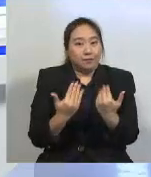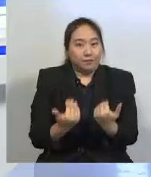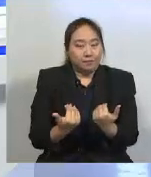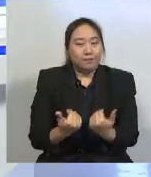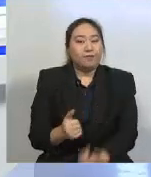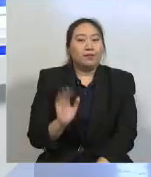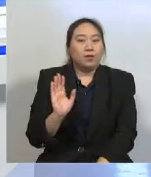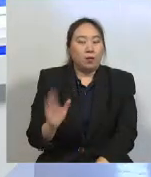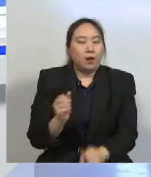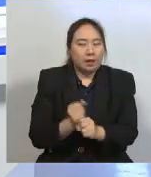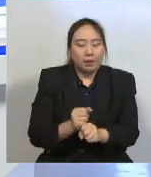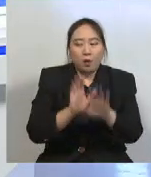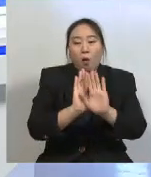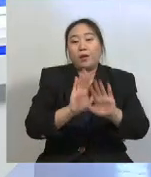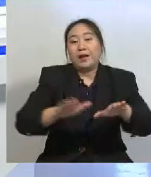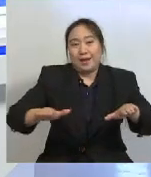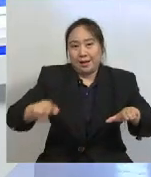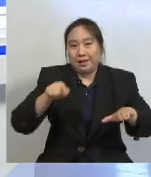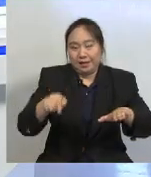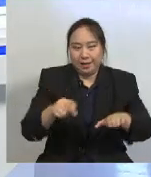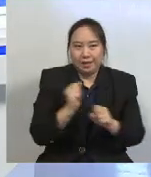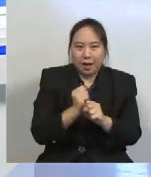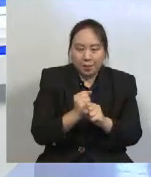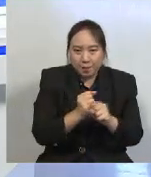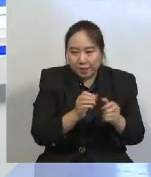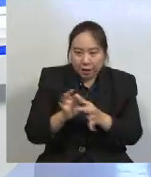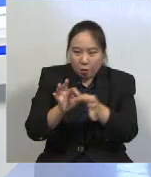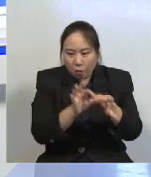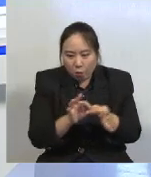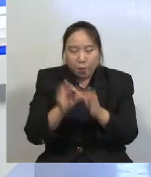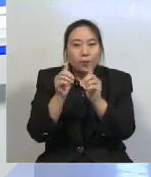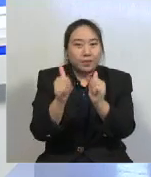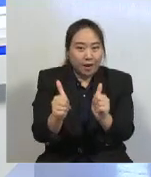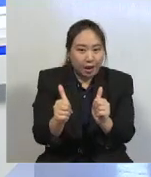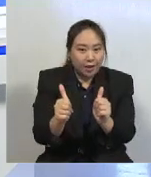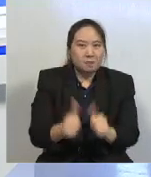หนึ่งงานประดิษฐ์ของน้องๆที่สามารถเอามาผูกรวมกันได้ ใช่ค่ะ เรียก